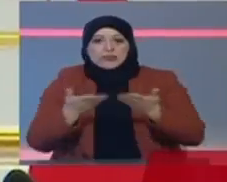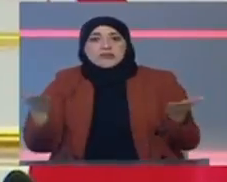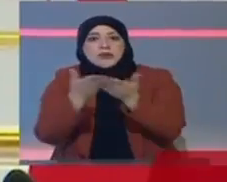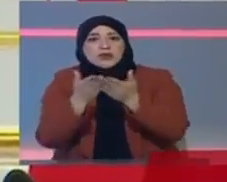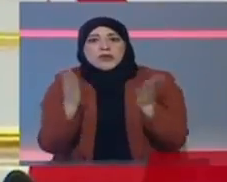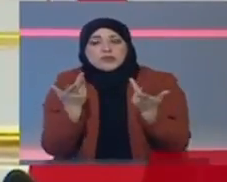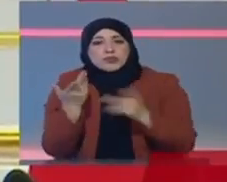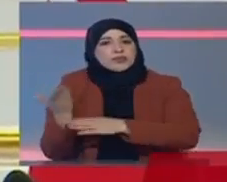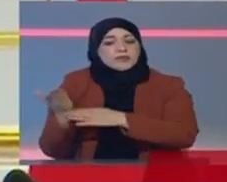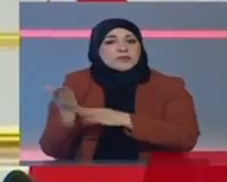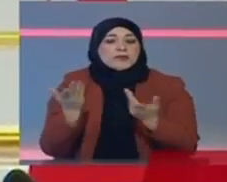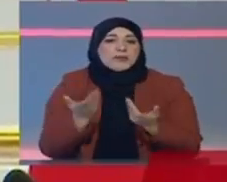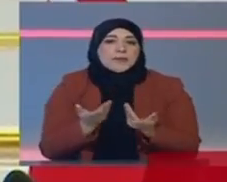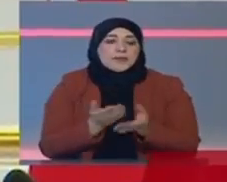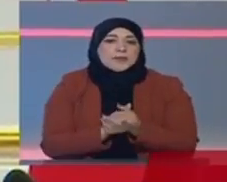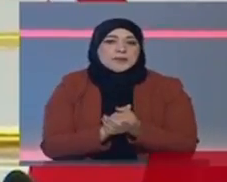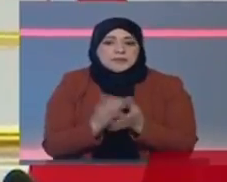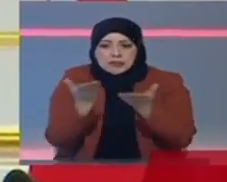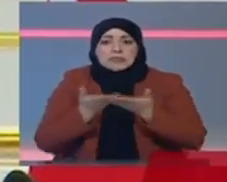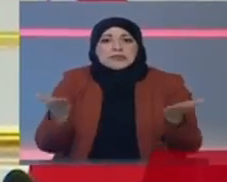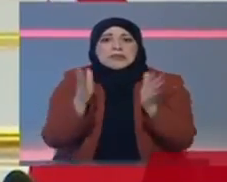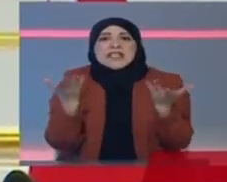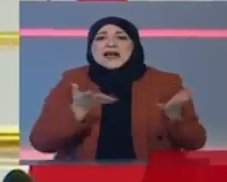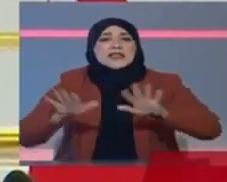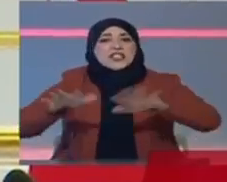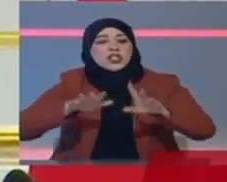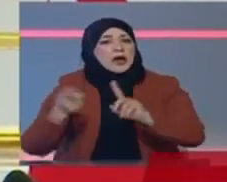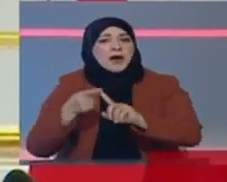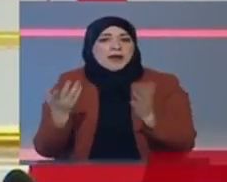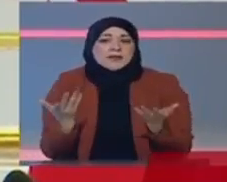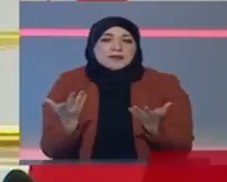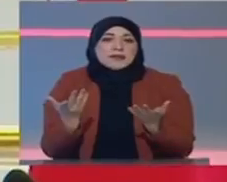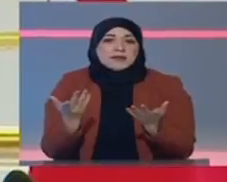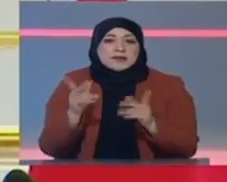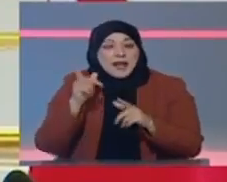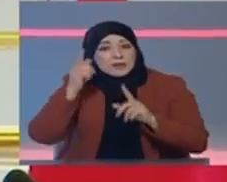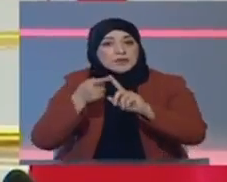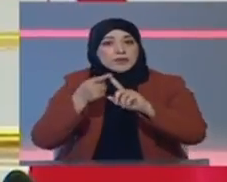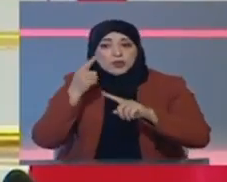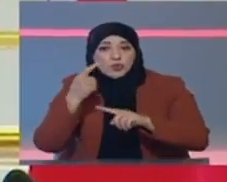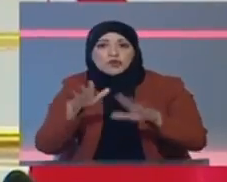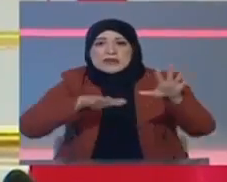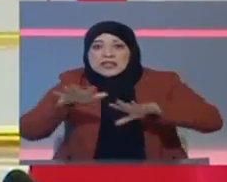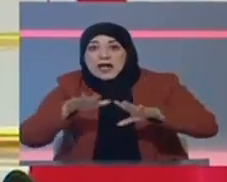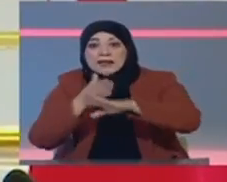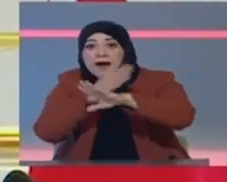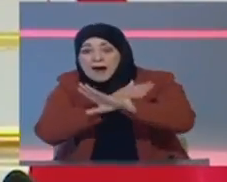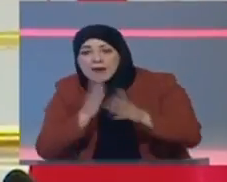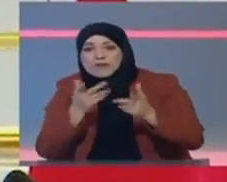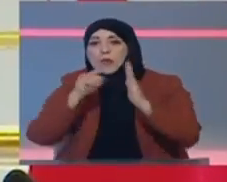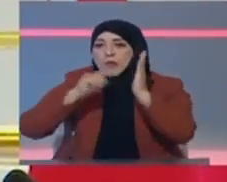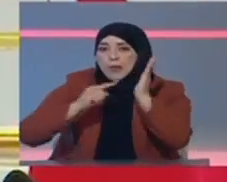لتقدير الاجراءات افضل من النظر في الاجراءات التي تم اتخاذها